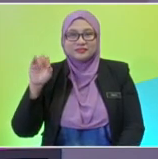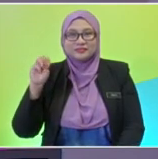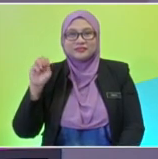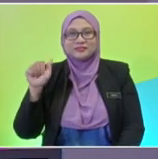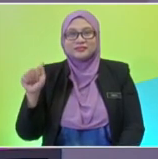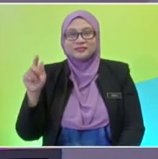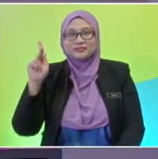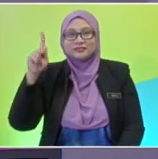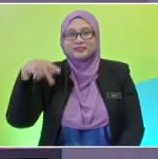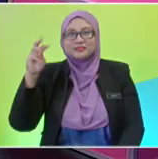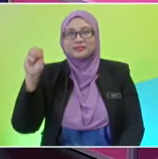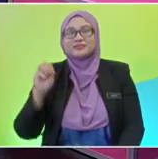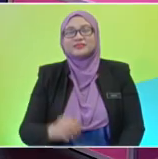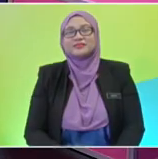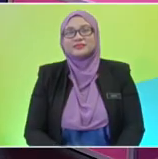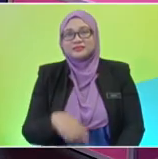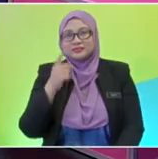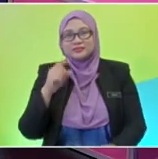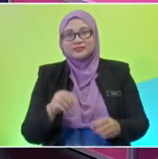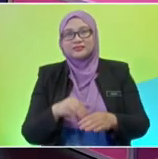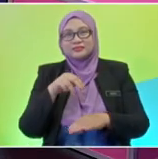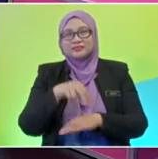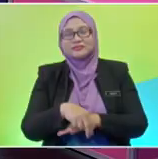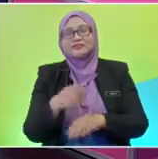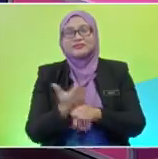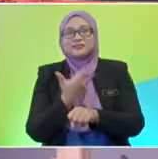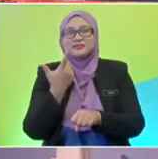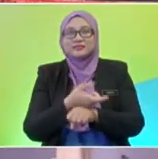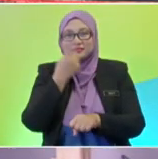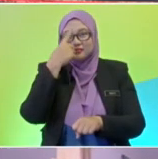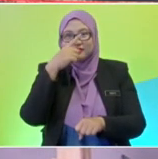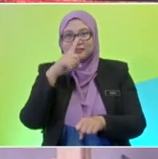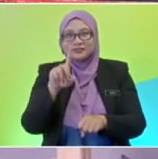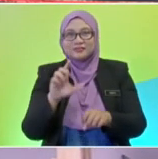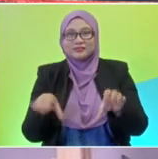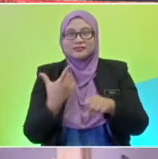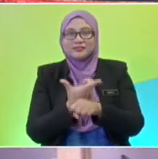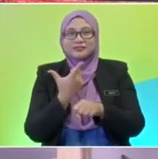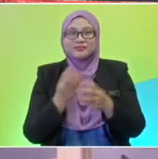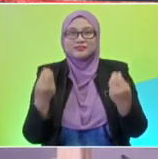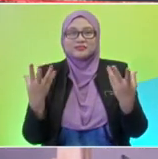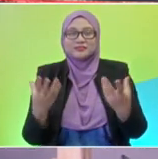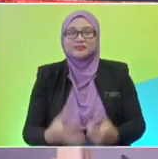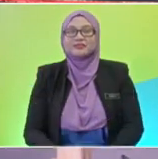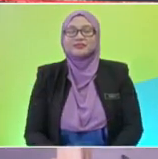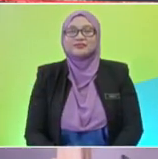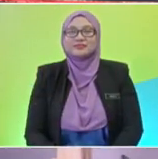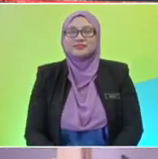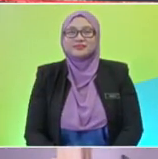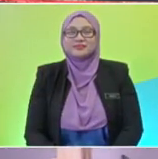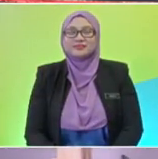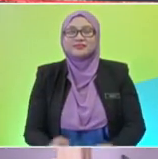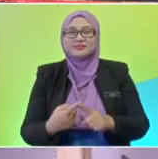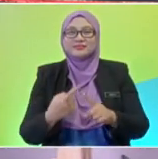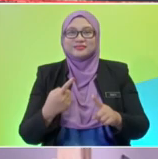latihan-latihannya untuk pengukuhan baik si ego itu dia cuma langsung memenuhi dari sekolah rendah